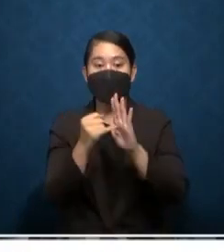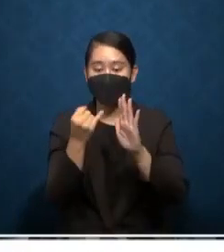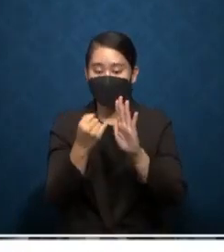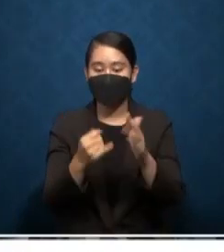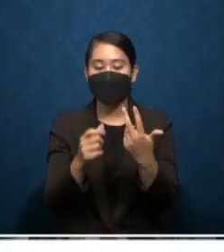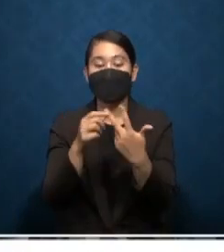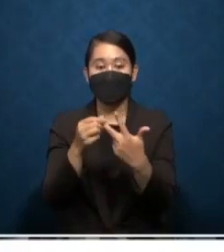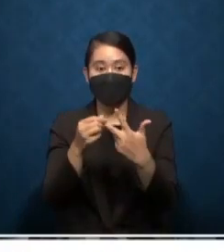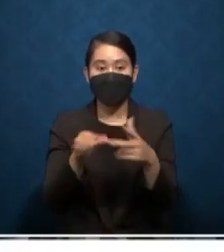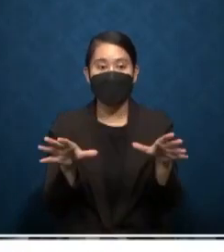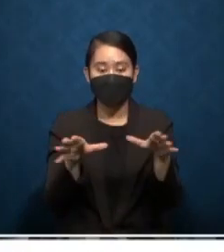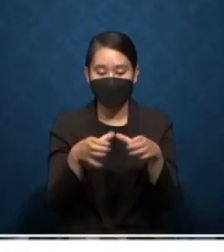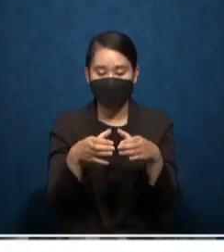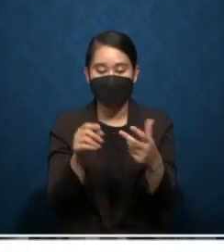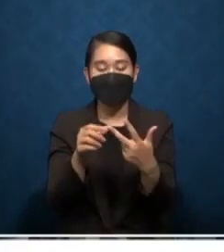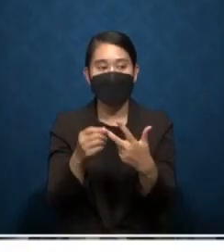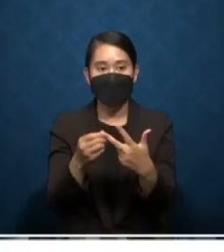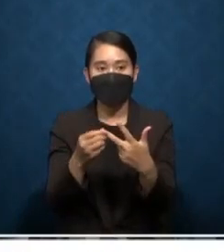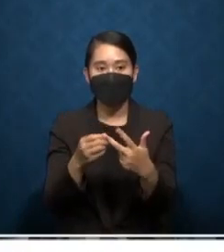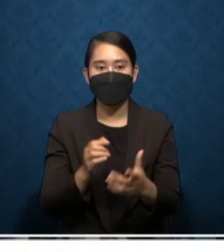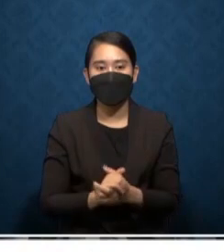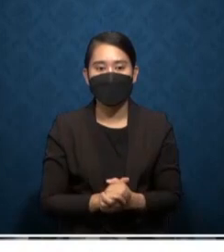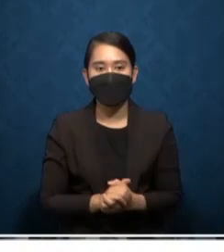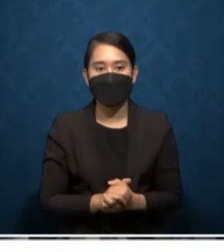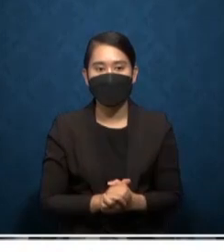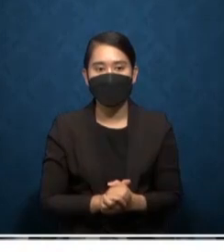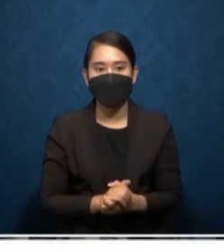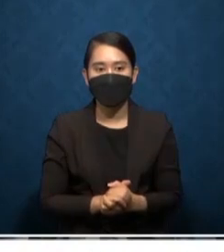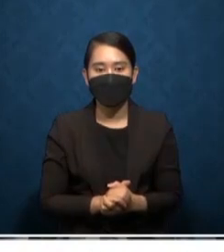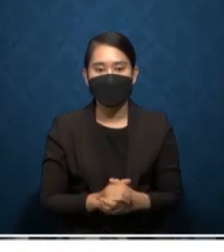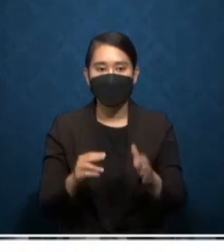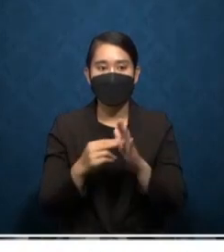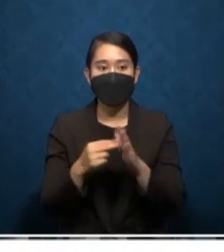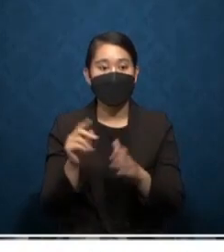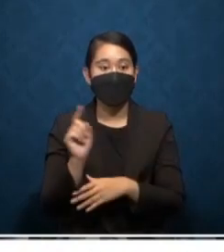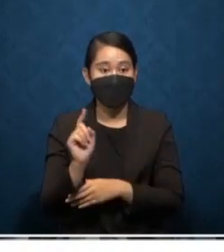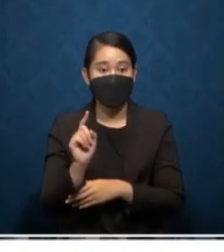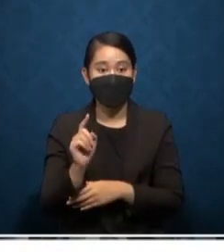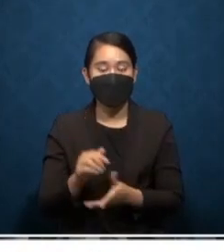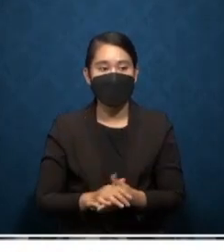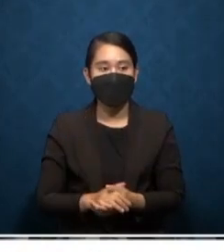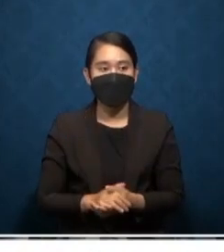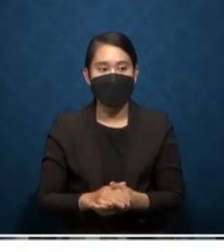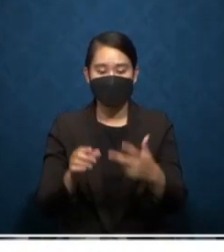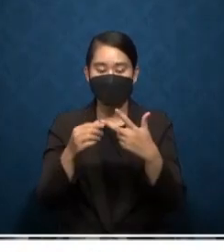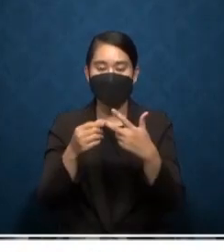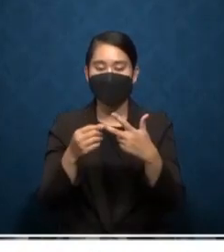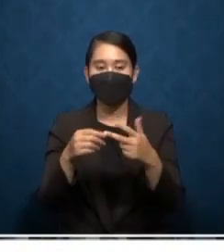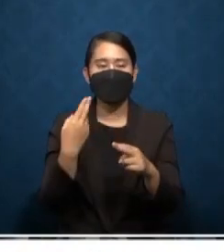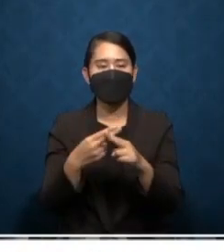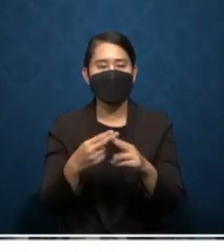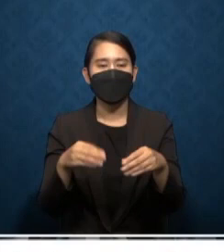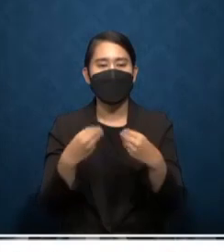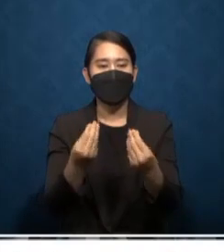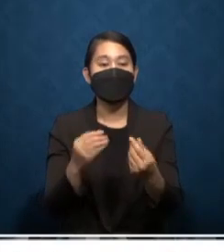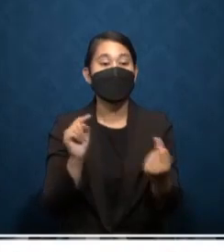ามพวกนี้ไม่พูดวาเปเดลาชาร ก็ไมพูดลัขอใช้ Riddleพวกบ